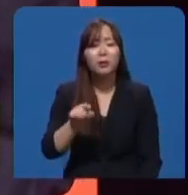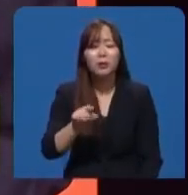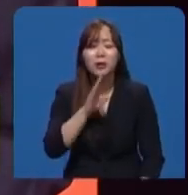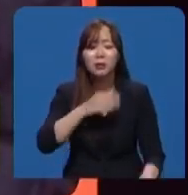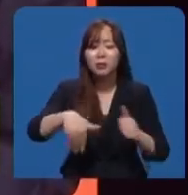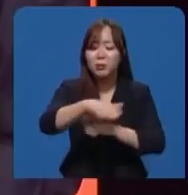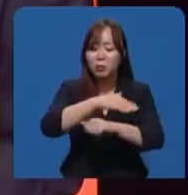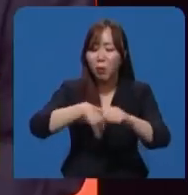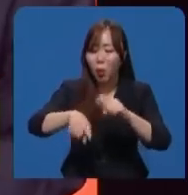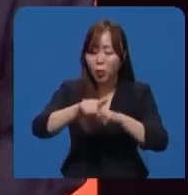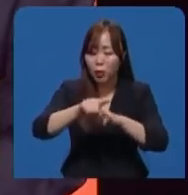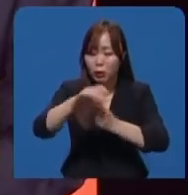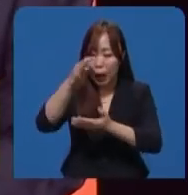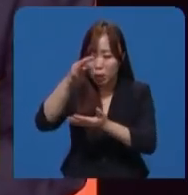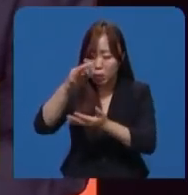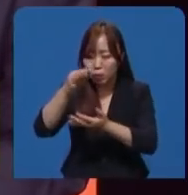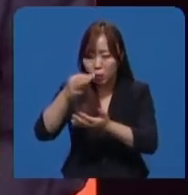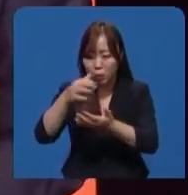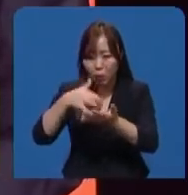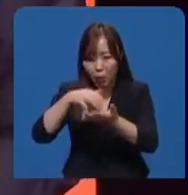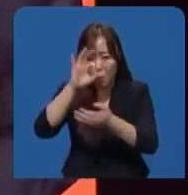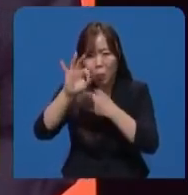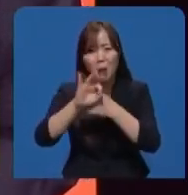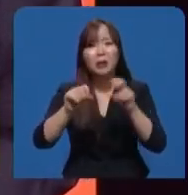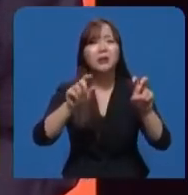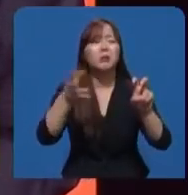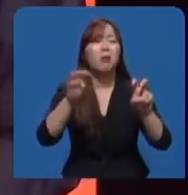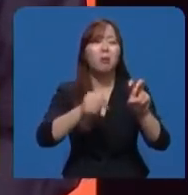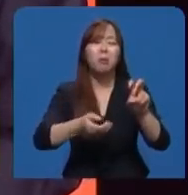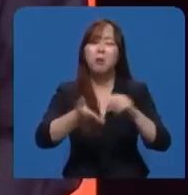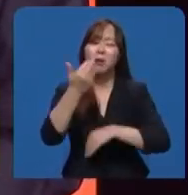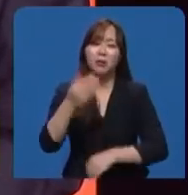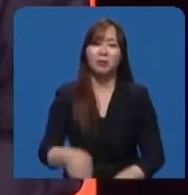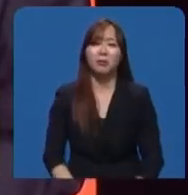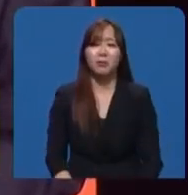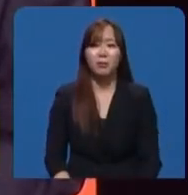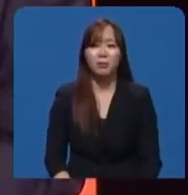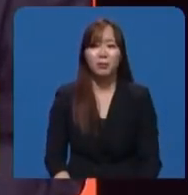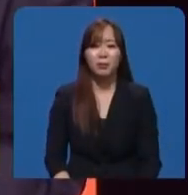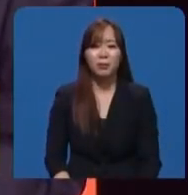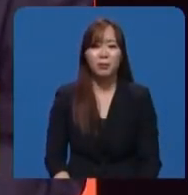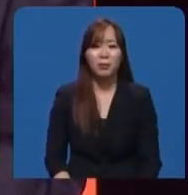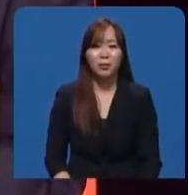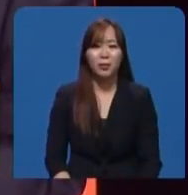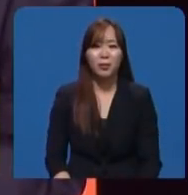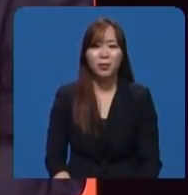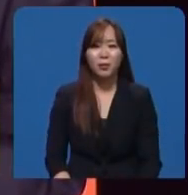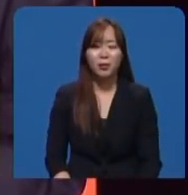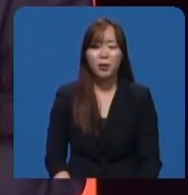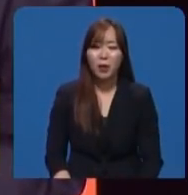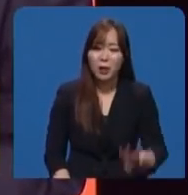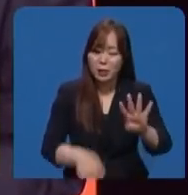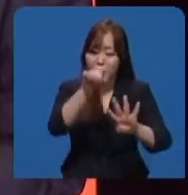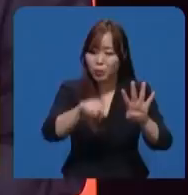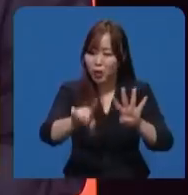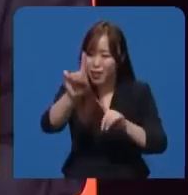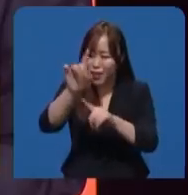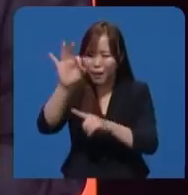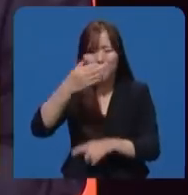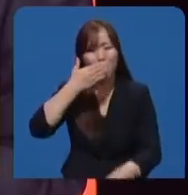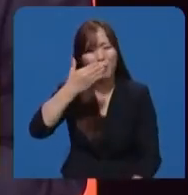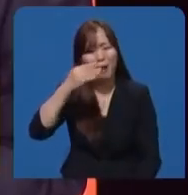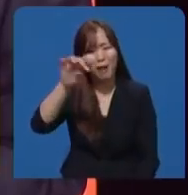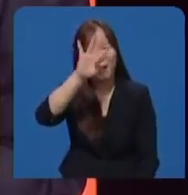현 시세라도 하면 그거는 20억이 넘죠. 여튼 두고 네. 4분의 1 값이